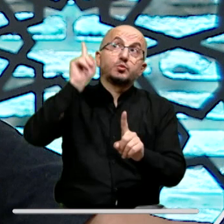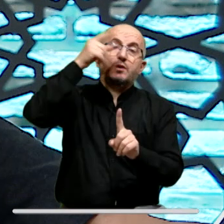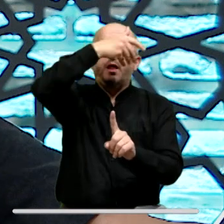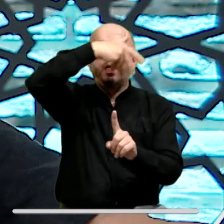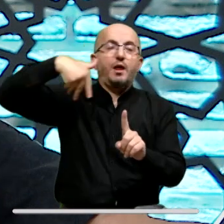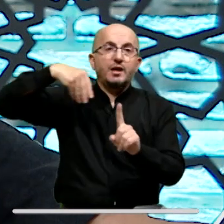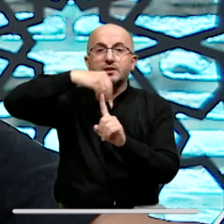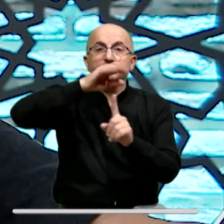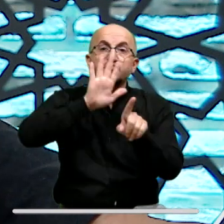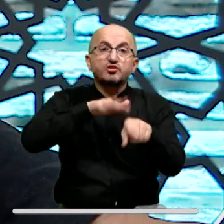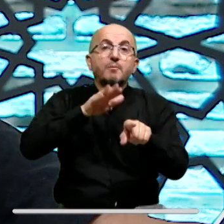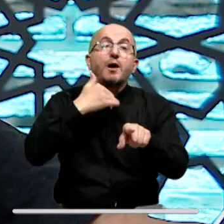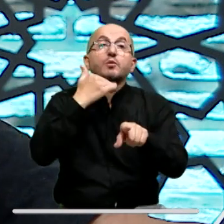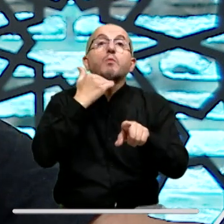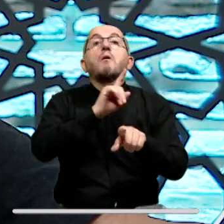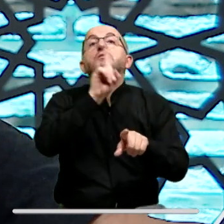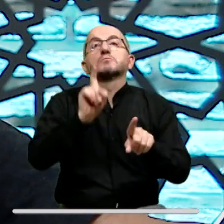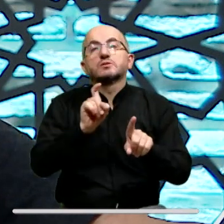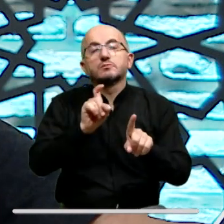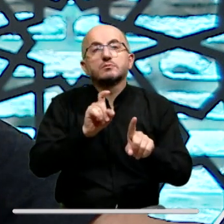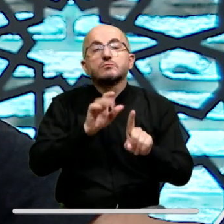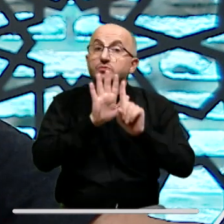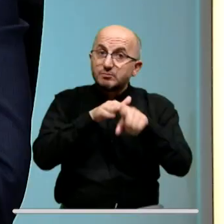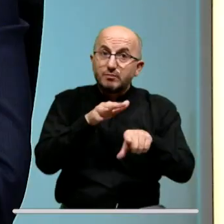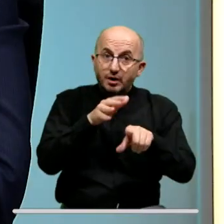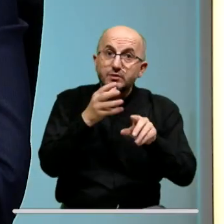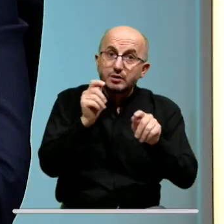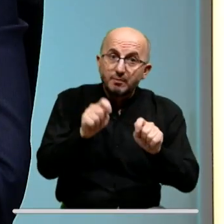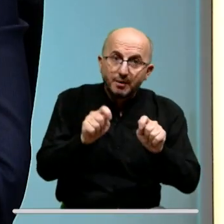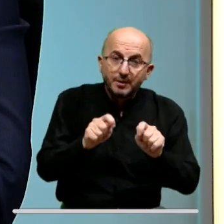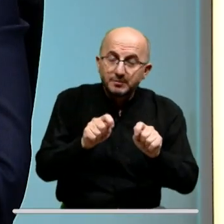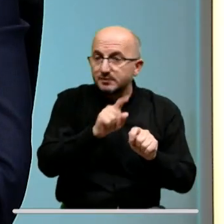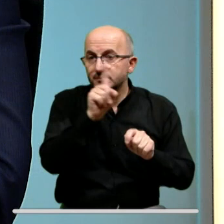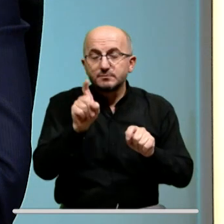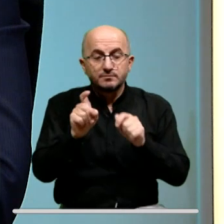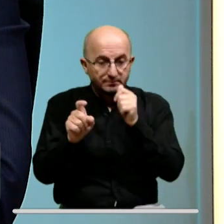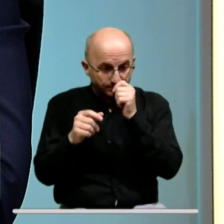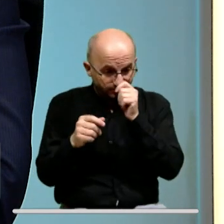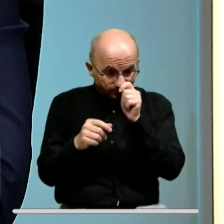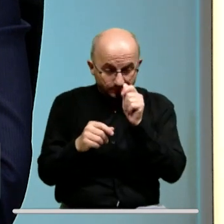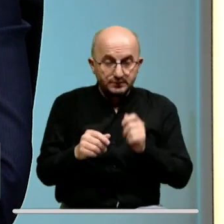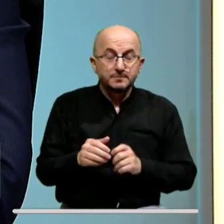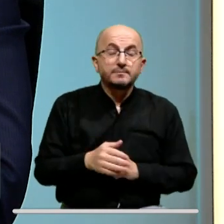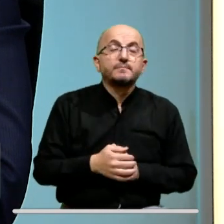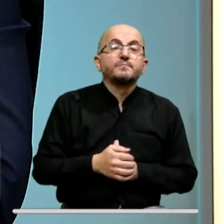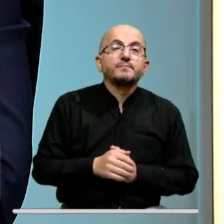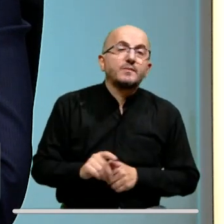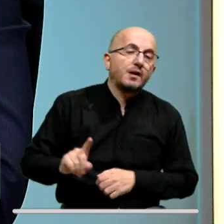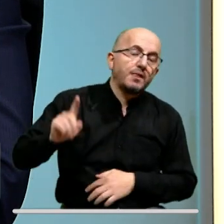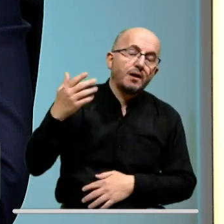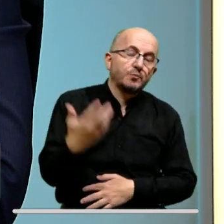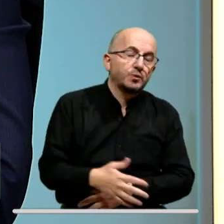cemaat yapamazlar mı? Yapabilirler. Keşke kılsalardı yani. Tabii keşke kılsalardı. Allah yani, kabul